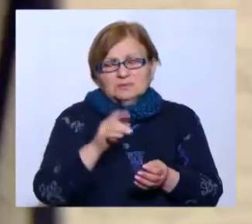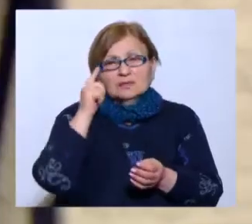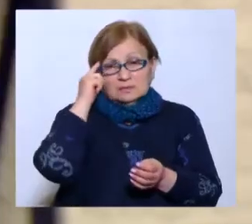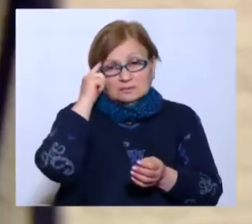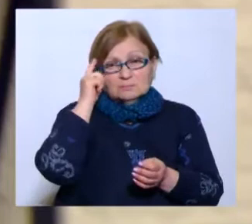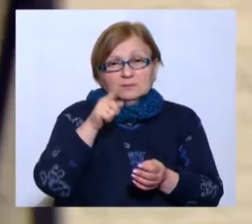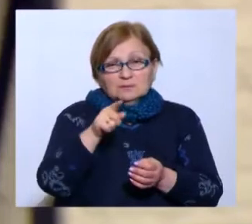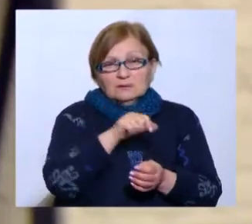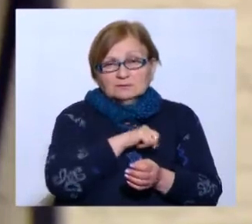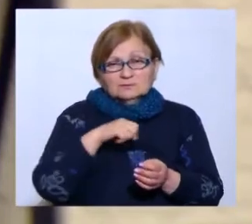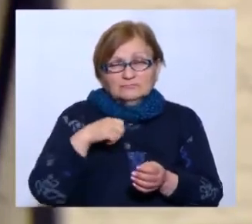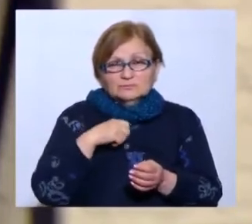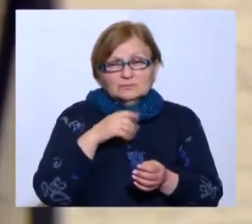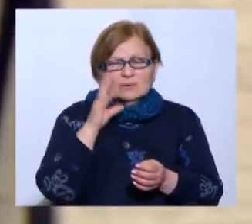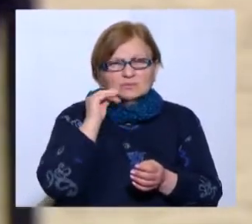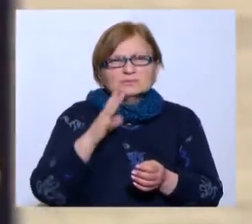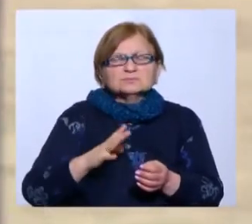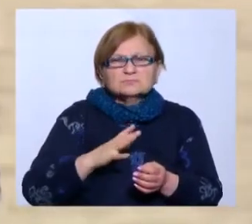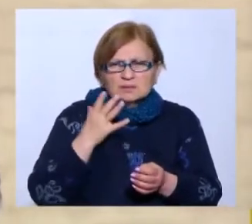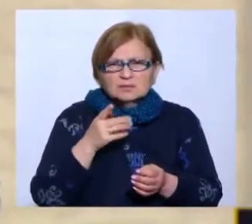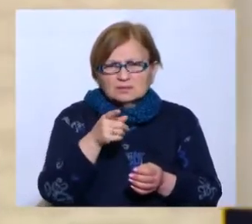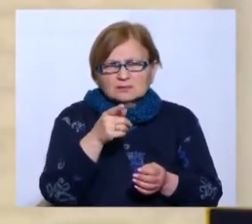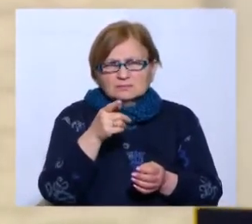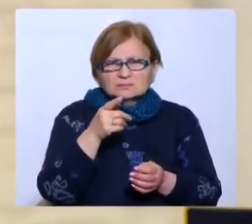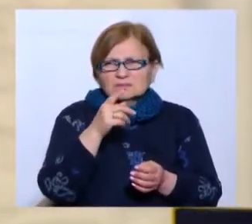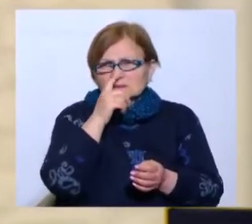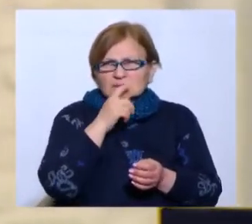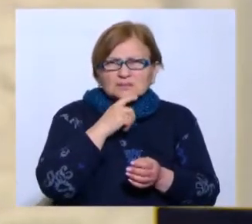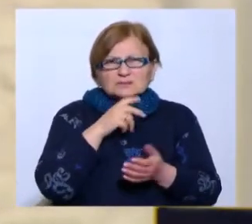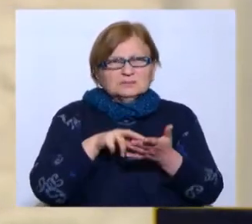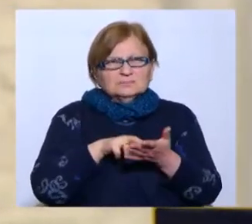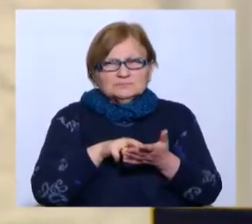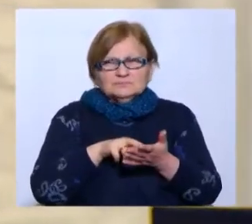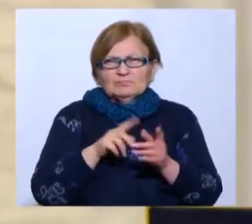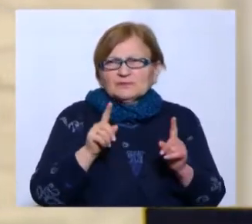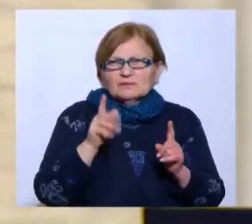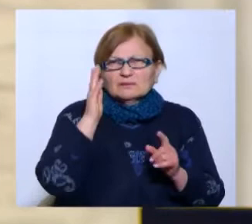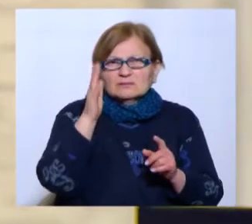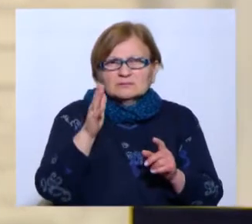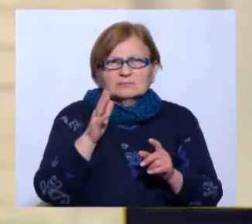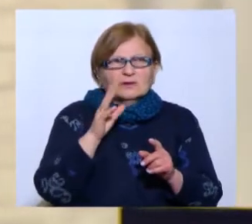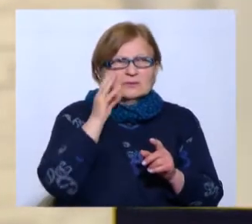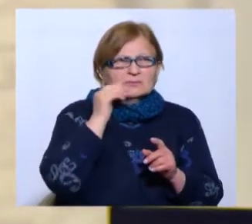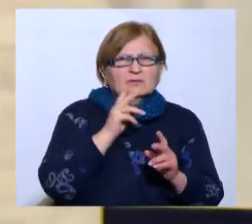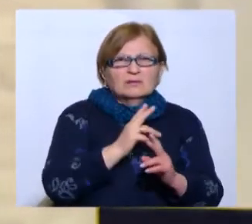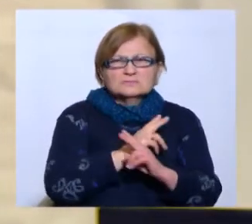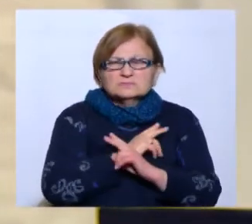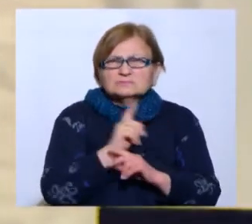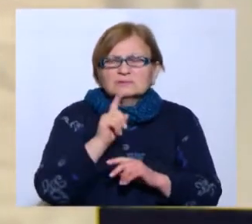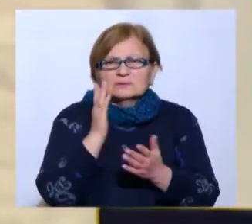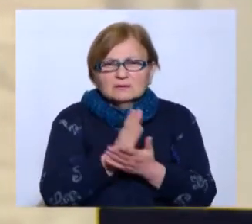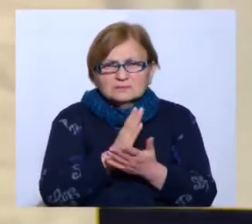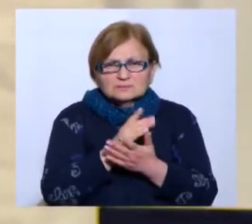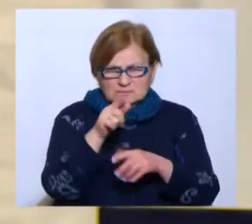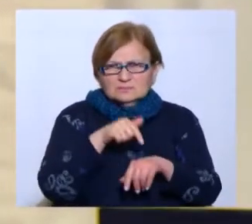გიფიქრიათ აი ამ საკითხზე, როდესმე ქონიათ თქვენ გაუცნობიერებელის წინაშე შიში, როდესმე გიგრძვნიათ,